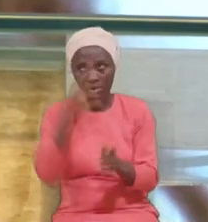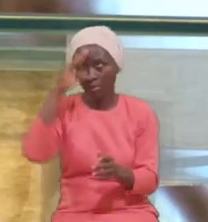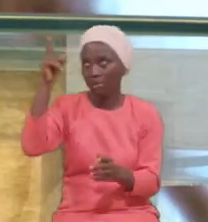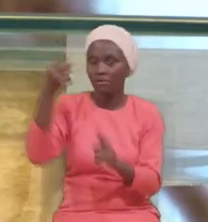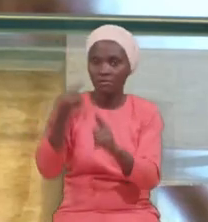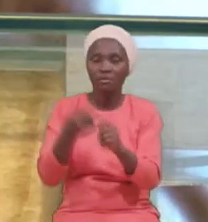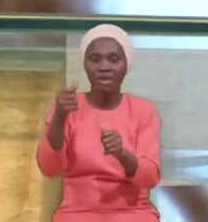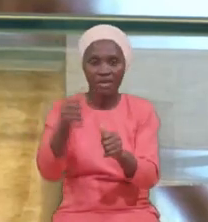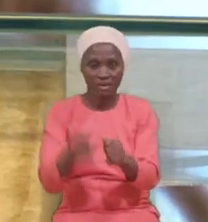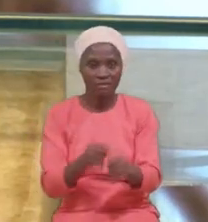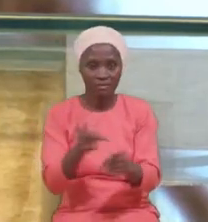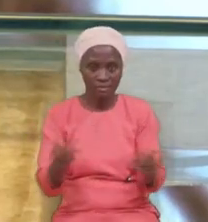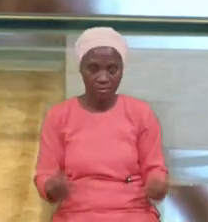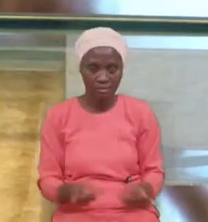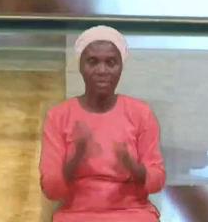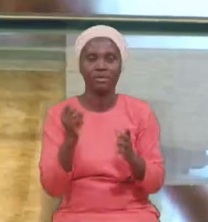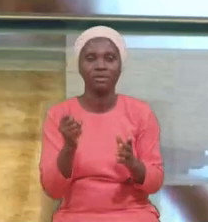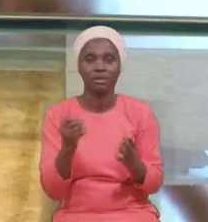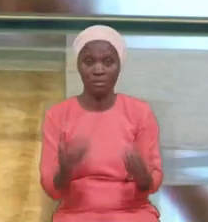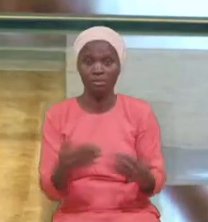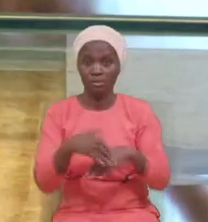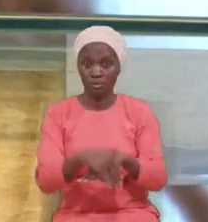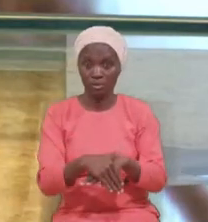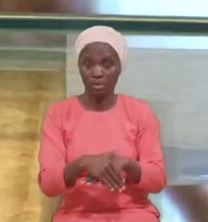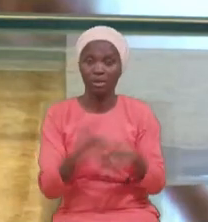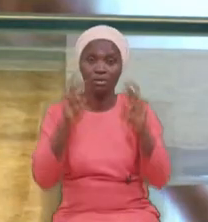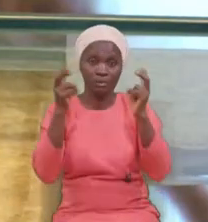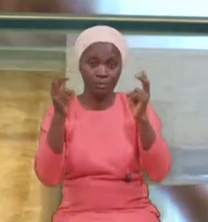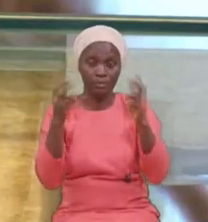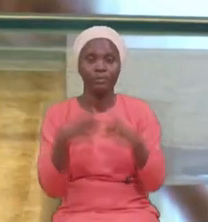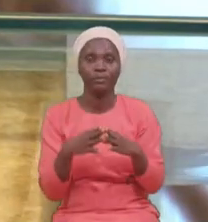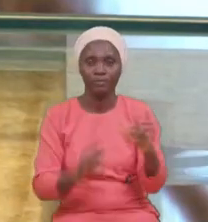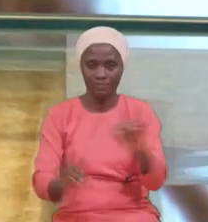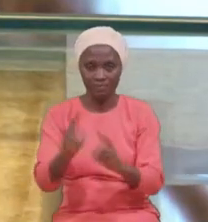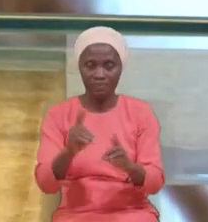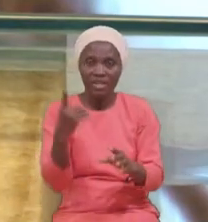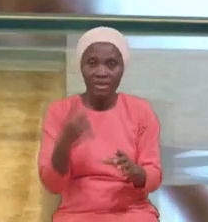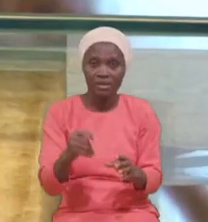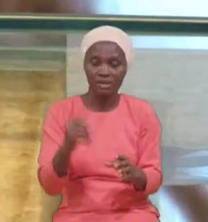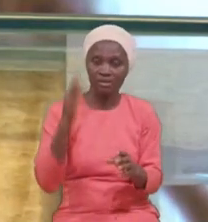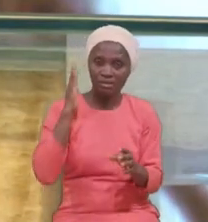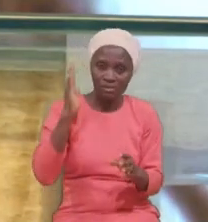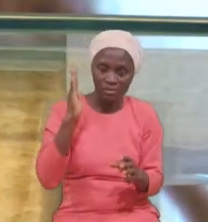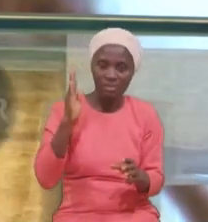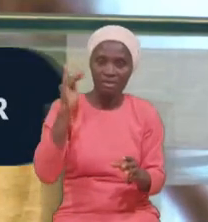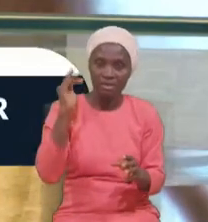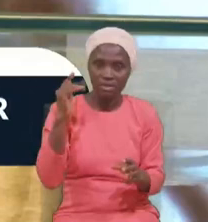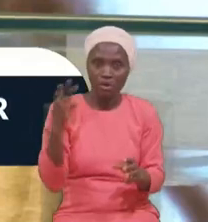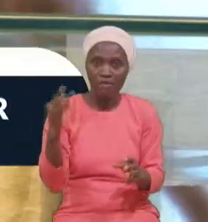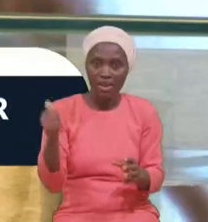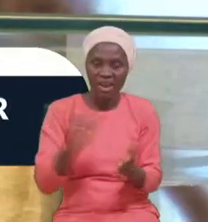de toutes parts. Ce soir, le titre est le témoignage